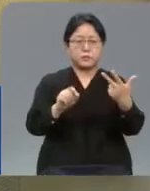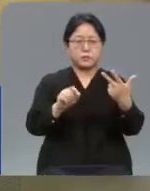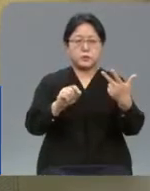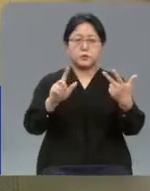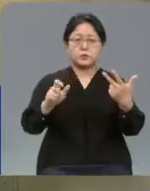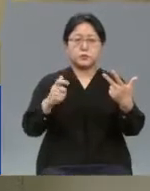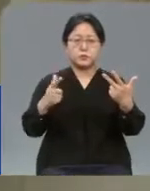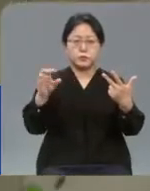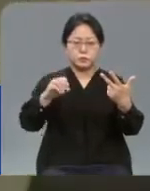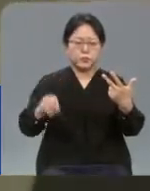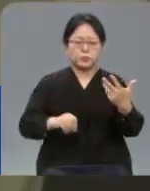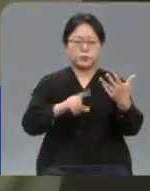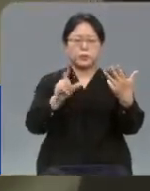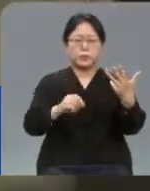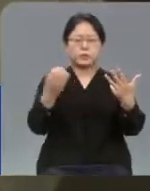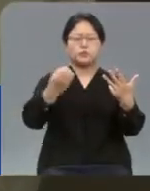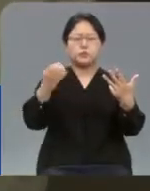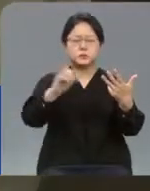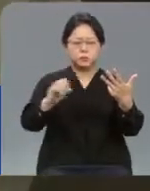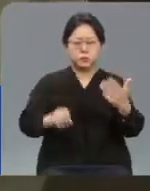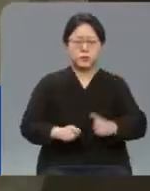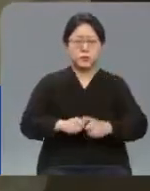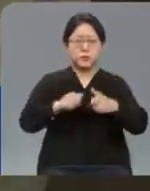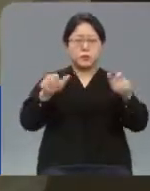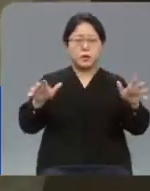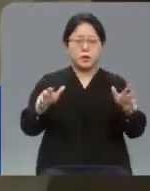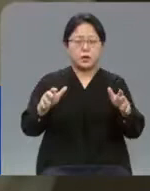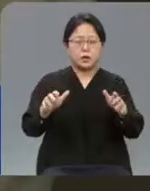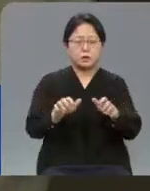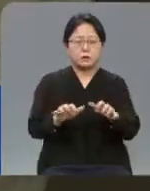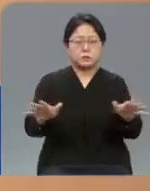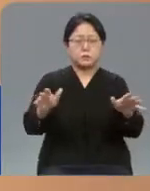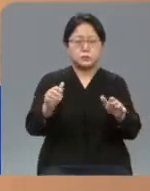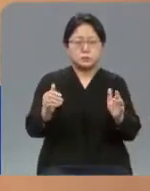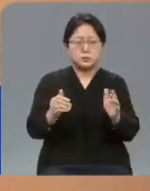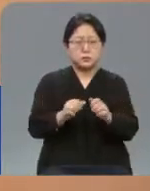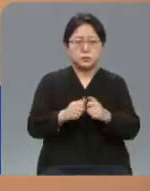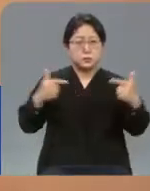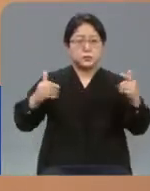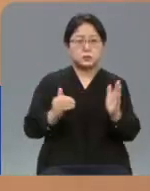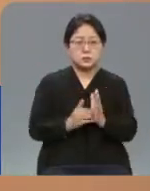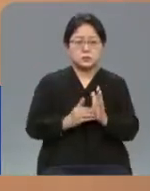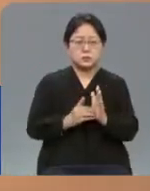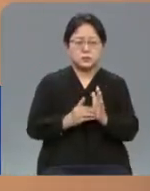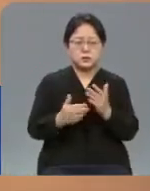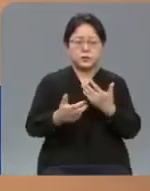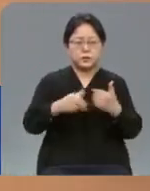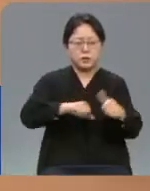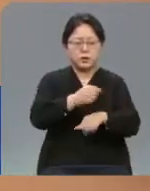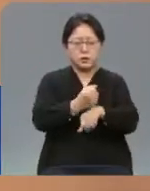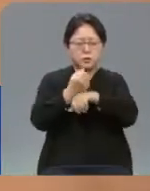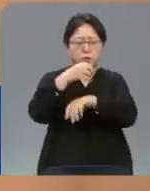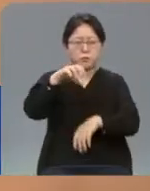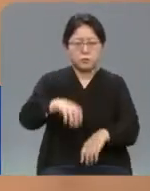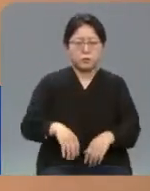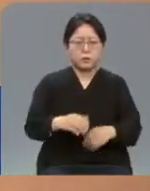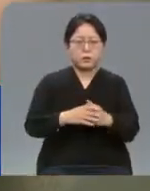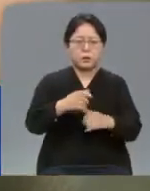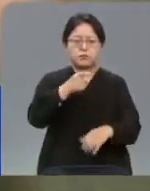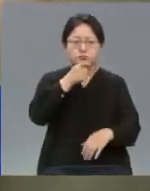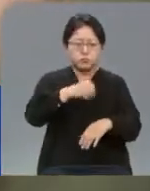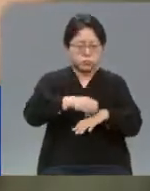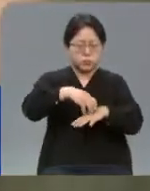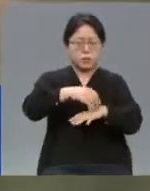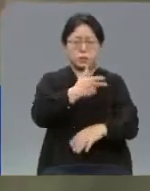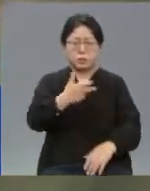에서 일할 들어 90% 로 급증했다고 밝혔습니다 보건환경연구원 은 특히 올해 수족구병은 수포 의 크기가